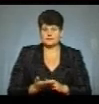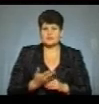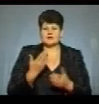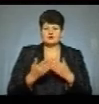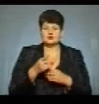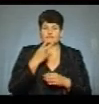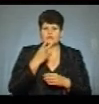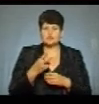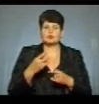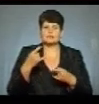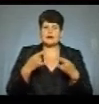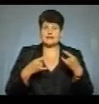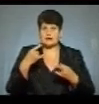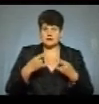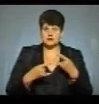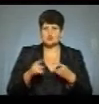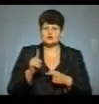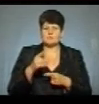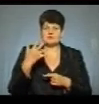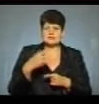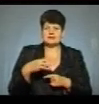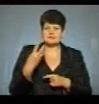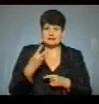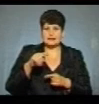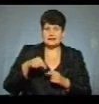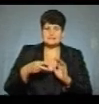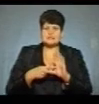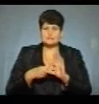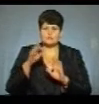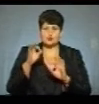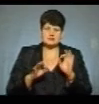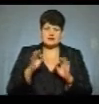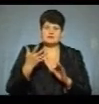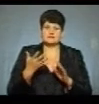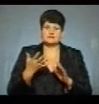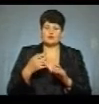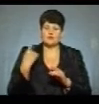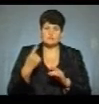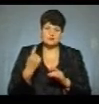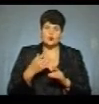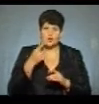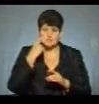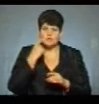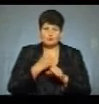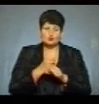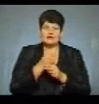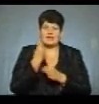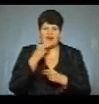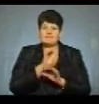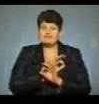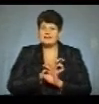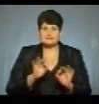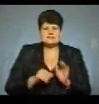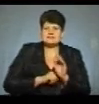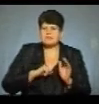якщо видно на екрані, що 53,7% жителів області, це серед опитаних, оцінили роботу поліції ефективно, це найвищий показник